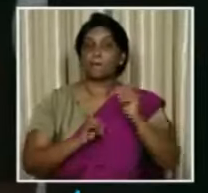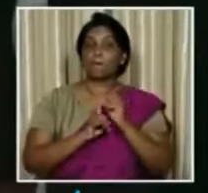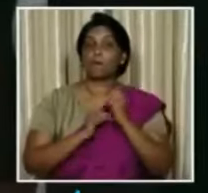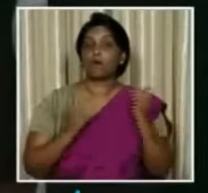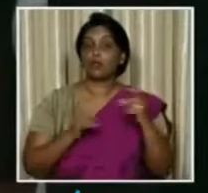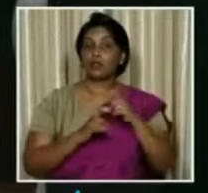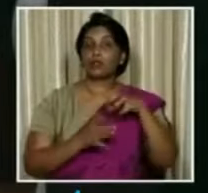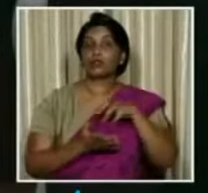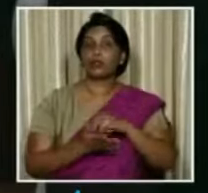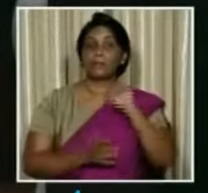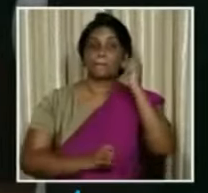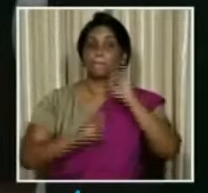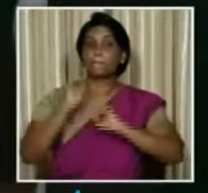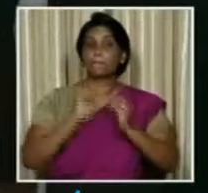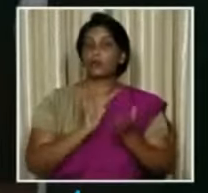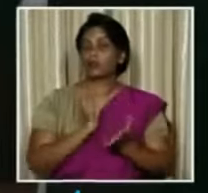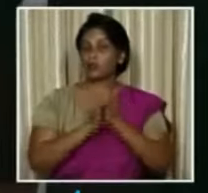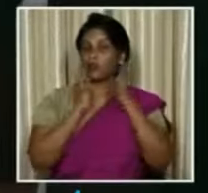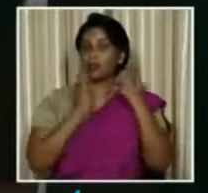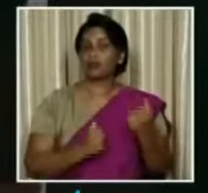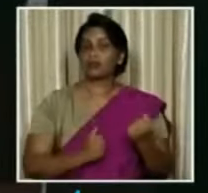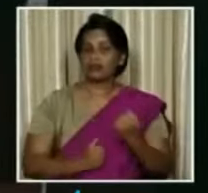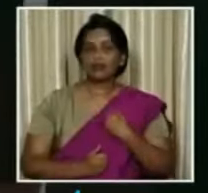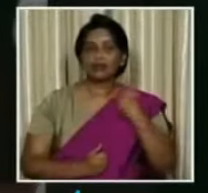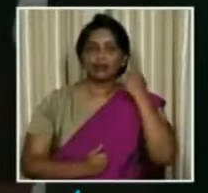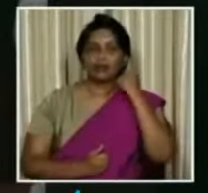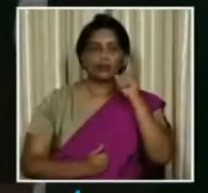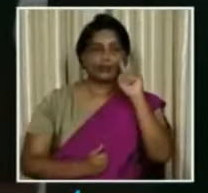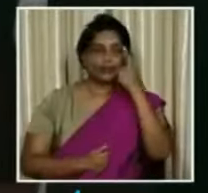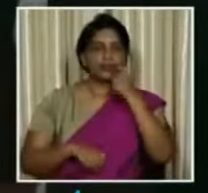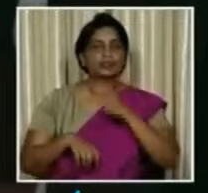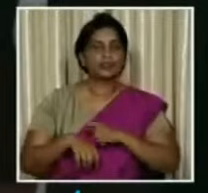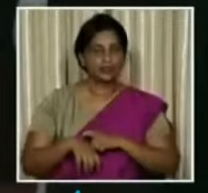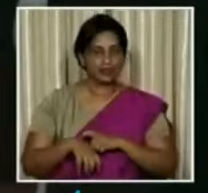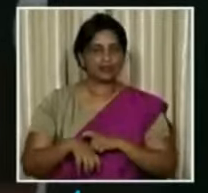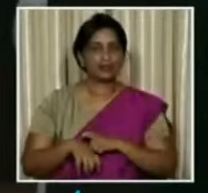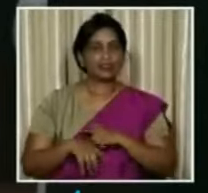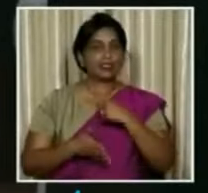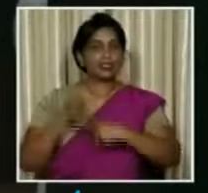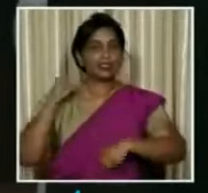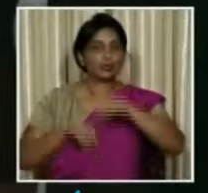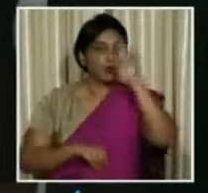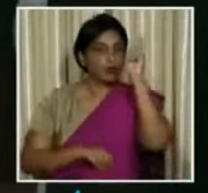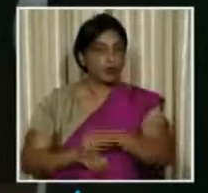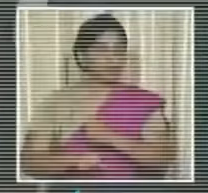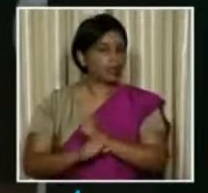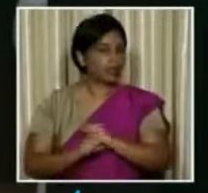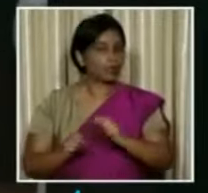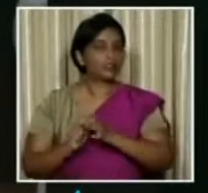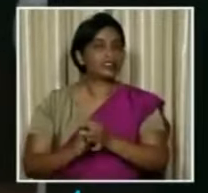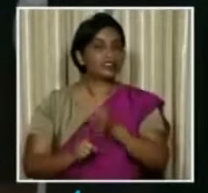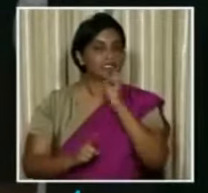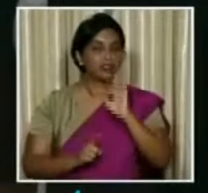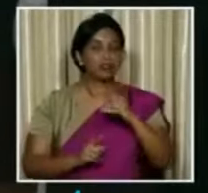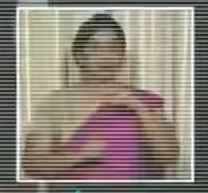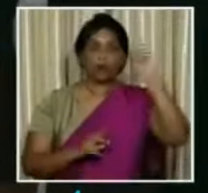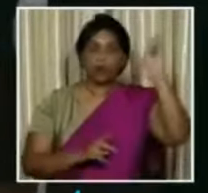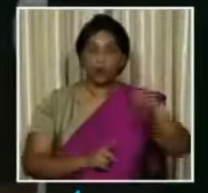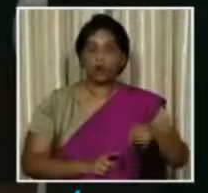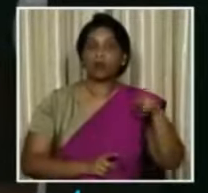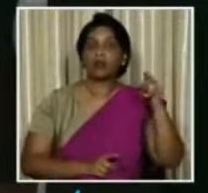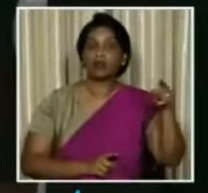කොළඹ දිස්ත්‍රික්කේ 150ක වරමක් ලැබුණා ඉතින් මං හිතන්නේ පළවෙනි වතාවක ජනවරමක් නැති ජනාධිපතිවරේ වරමක්